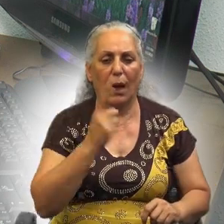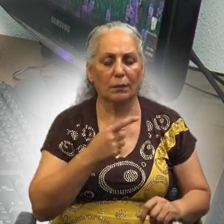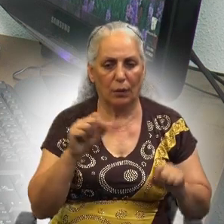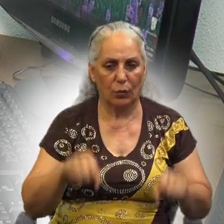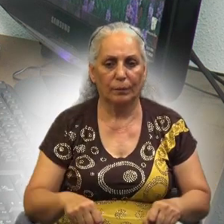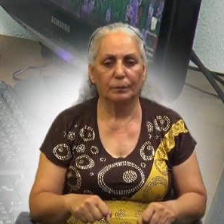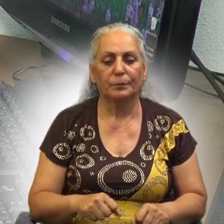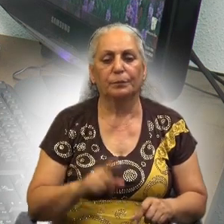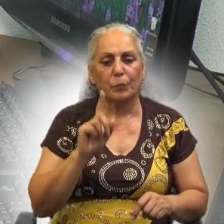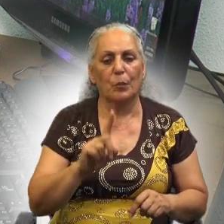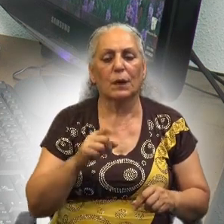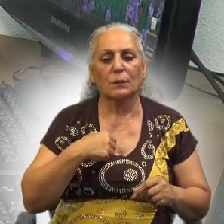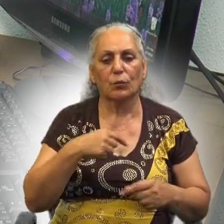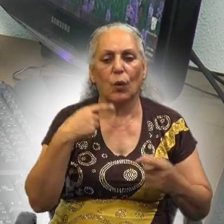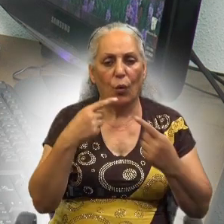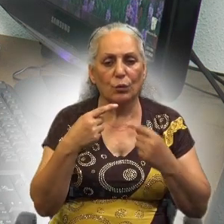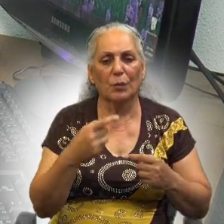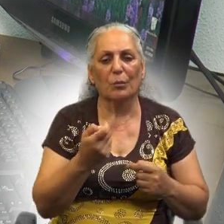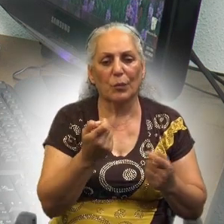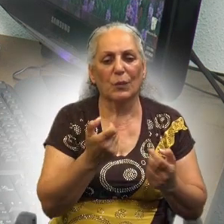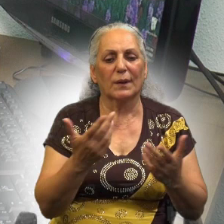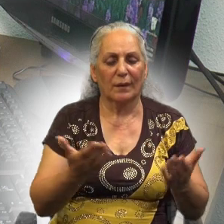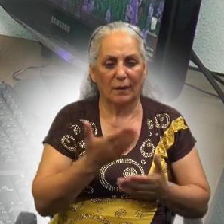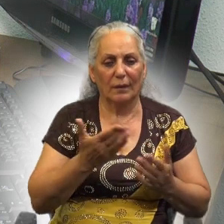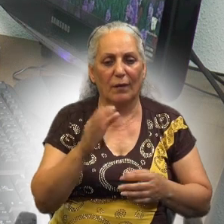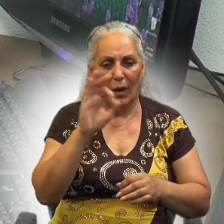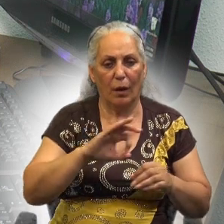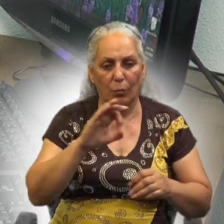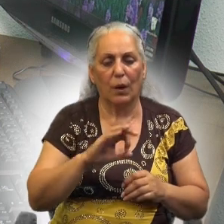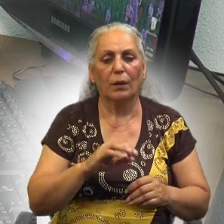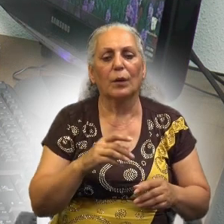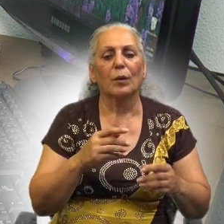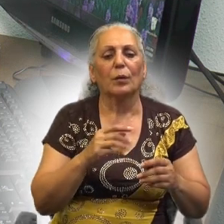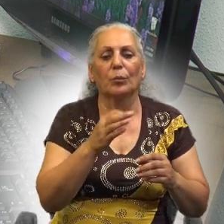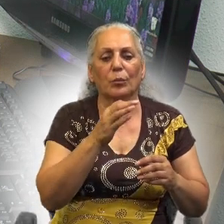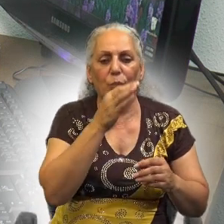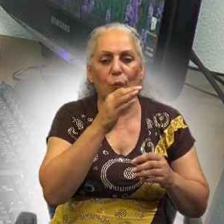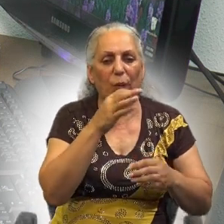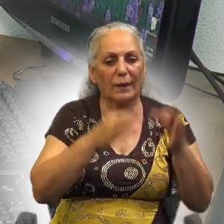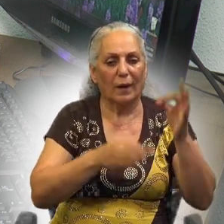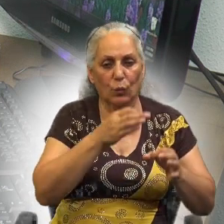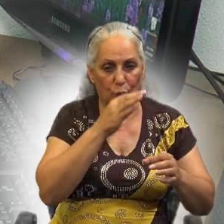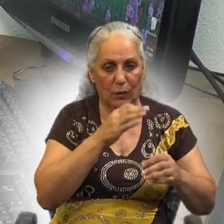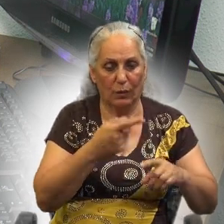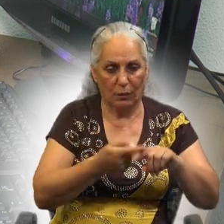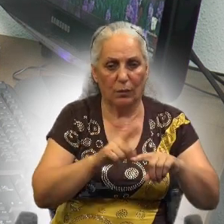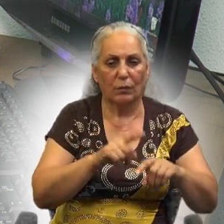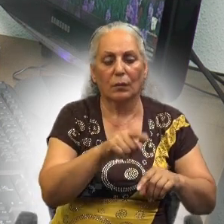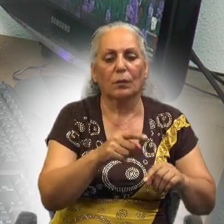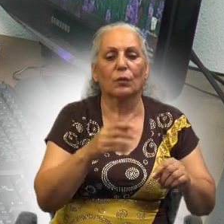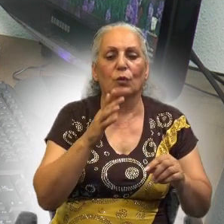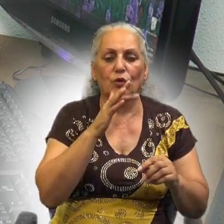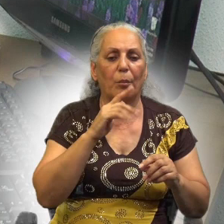1 տարի։ Բայց խոսքս վերաբերում է միջդատական վարույթում կալանավորմանը։ Միջդատական վարույթում անձի կալանավորման ժամկետը չի կարող